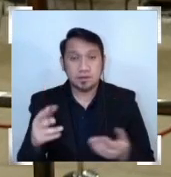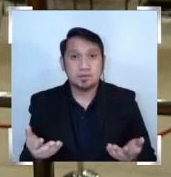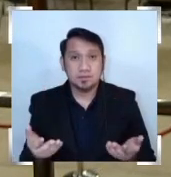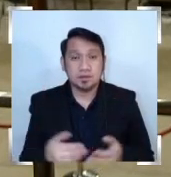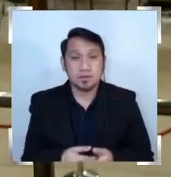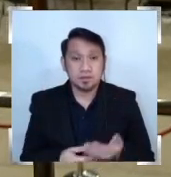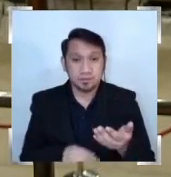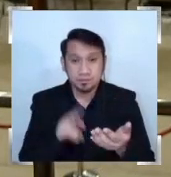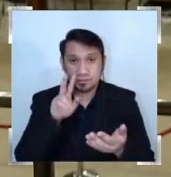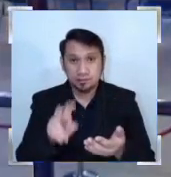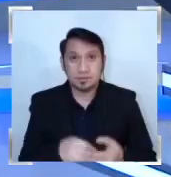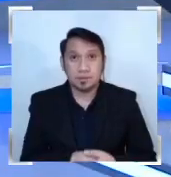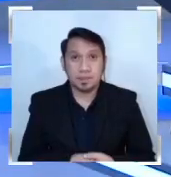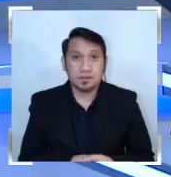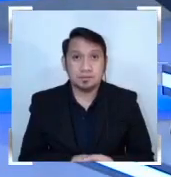ang inyong saksi.